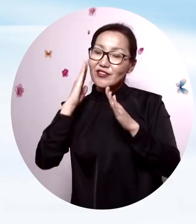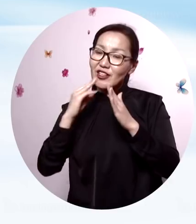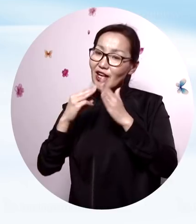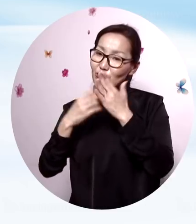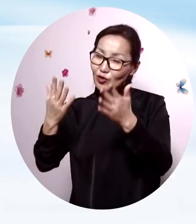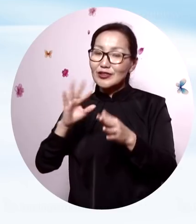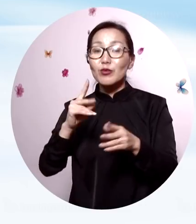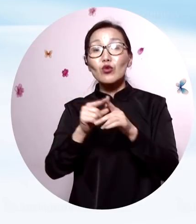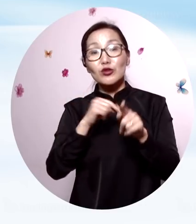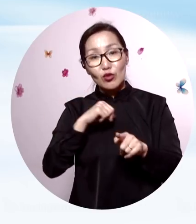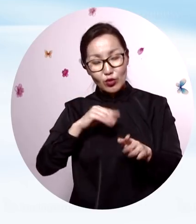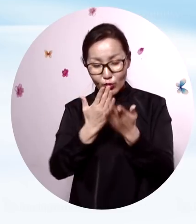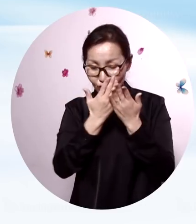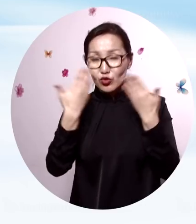өгөөрэй.